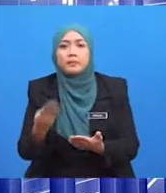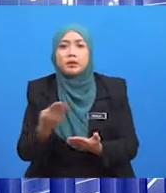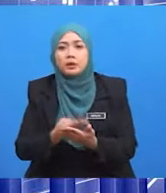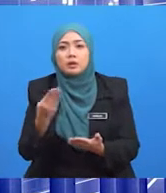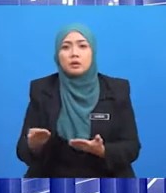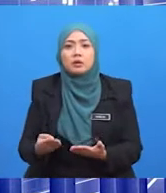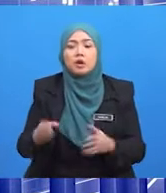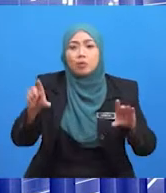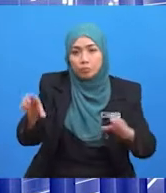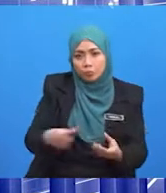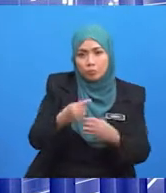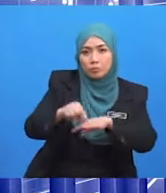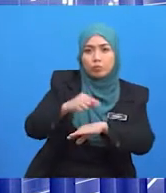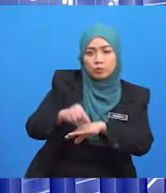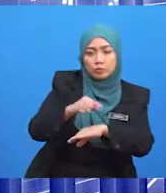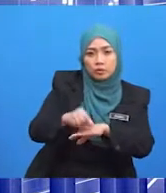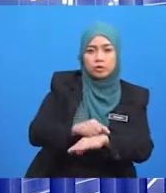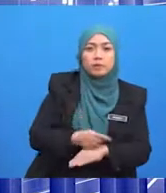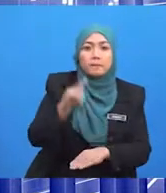menggunakan mata wang negara pengeksport.